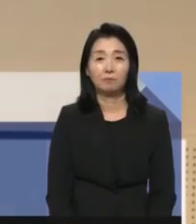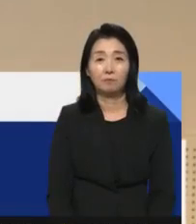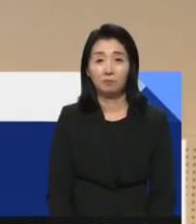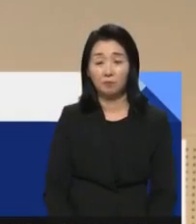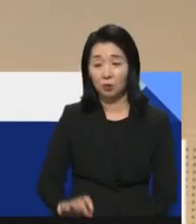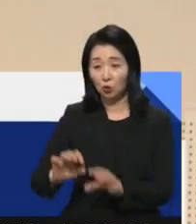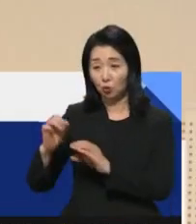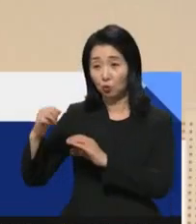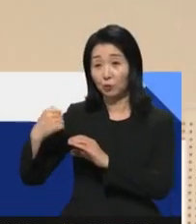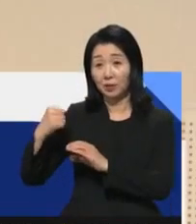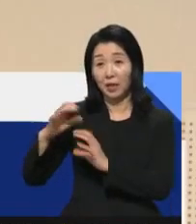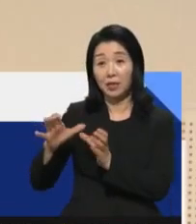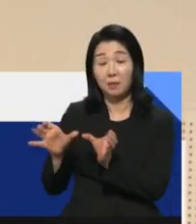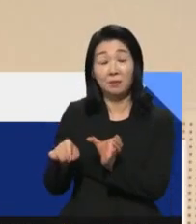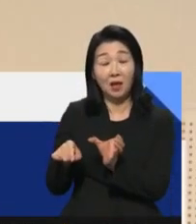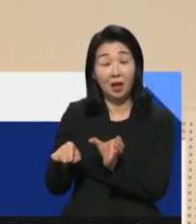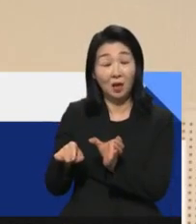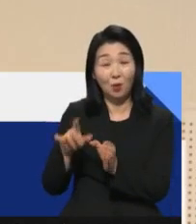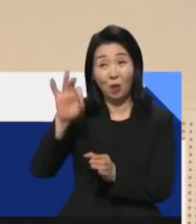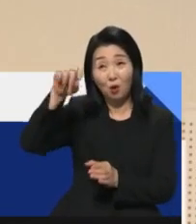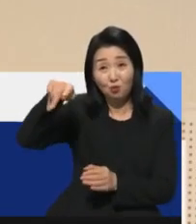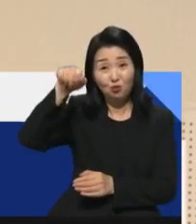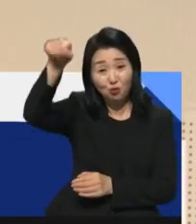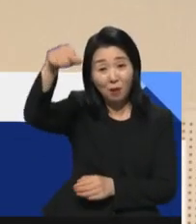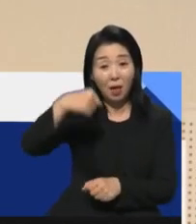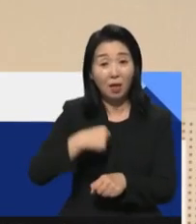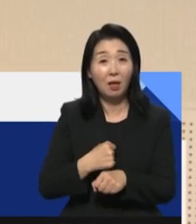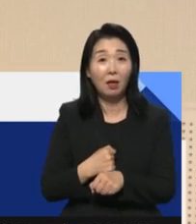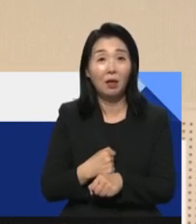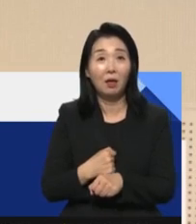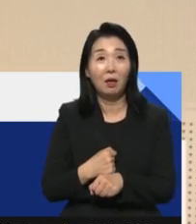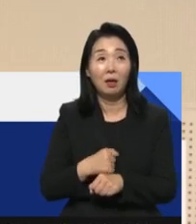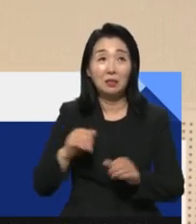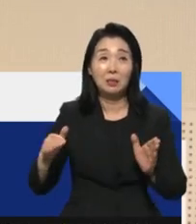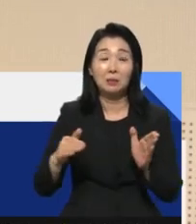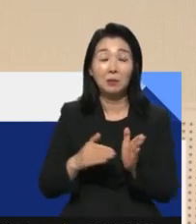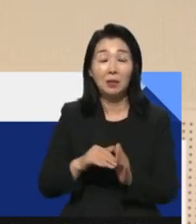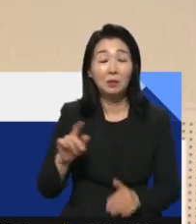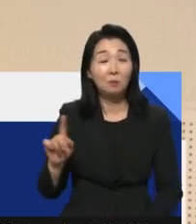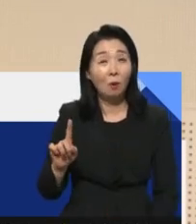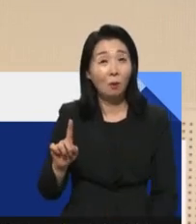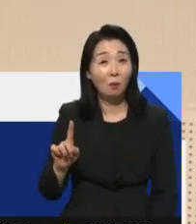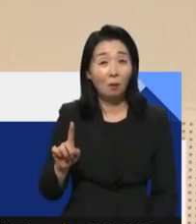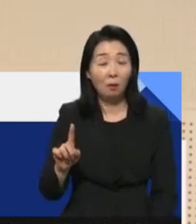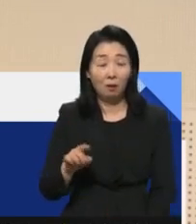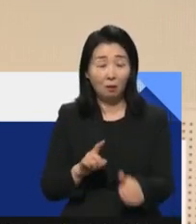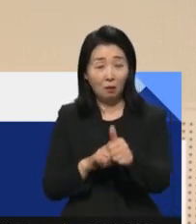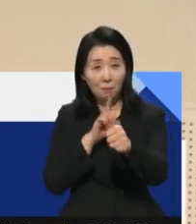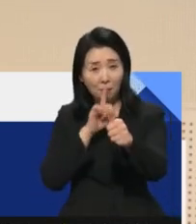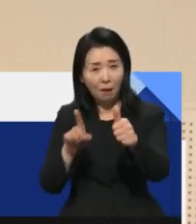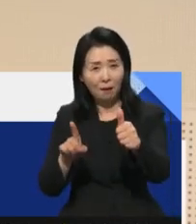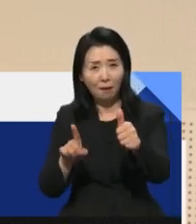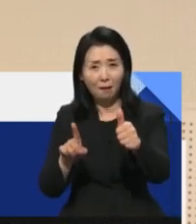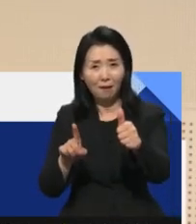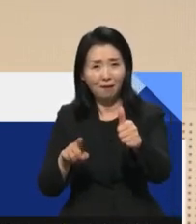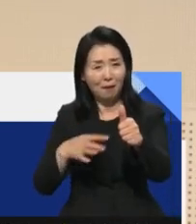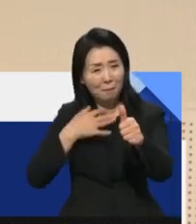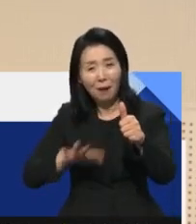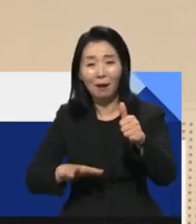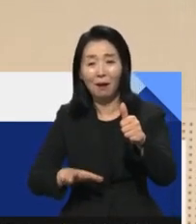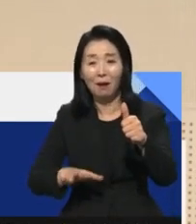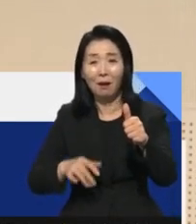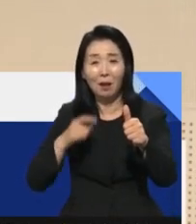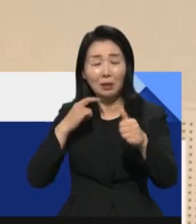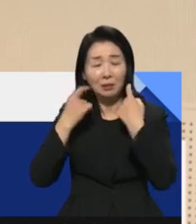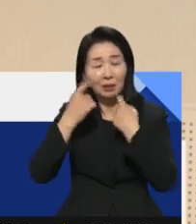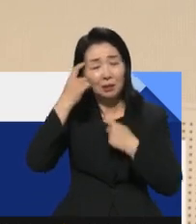당에서는 네. 어떤 우병호 전 수석의 출마에 대해서는 단 한 번도 네. 어떤 그분에 대한 말이 나온 적이 없습니다. 개인의